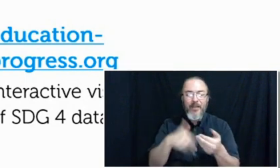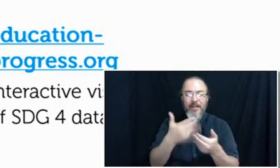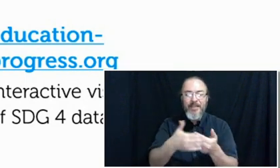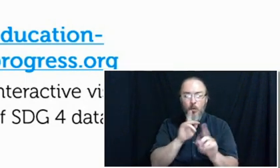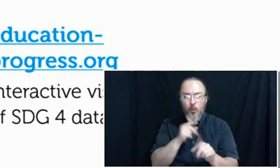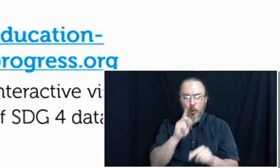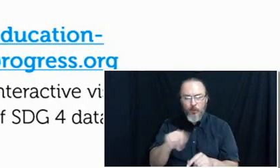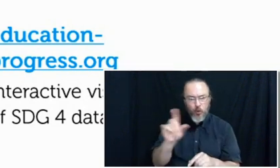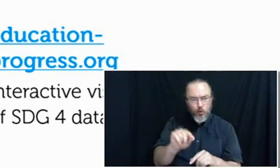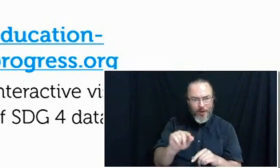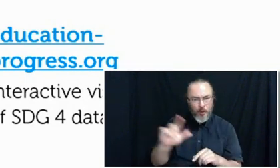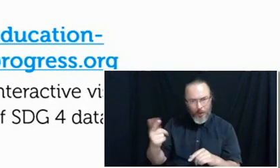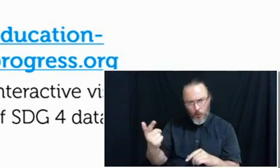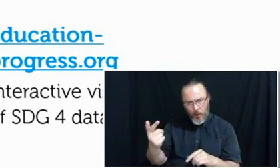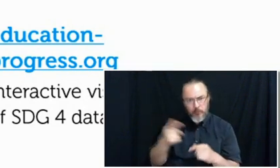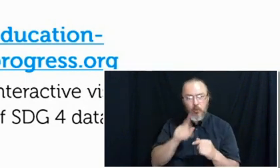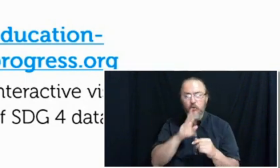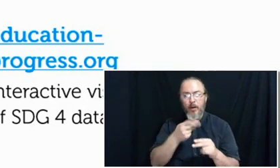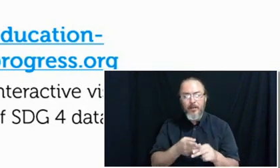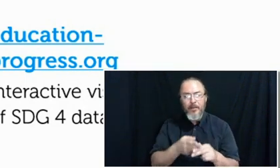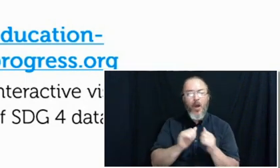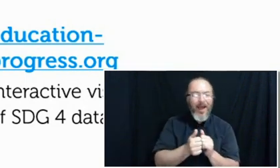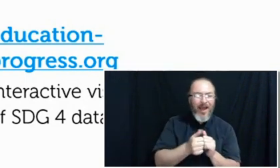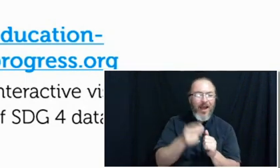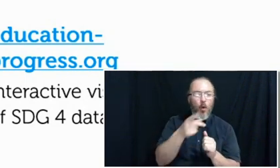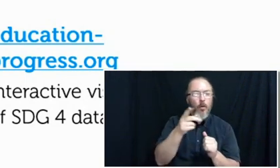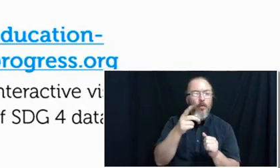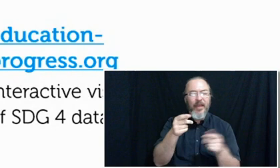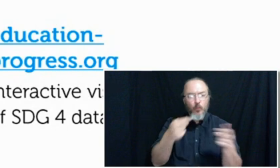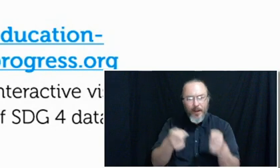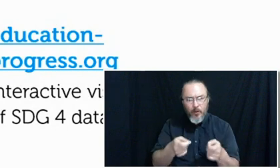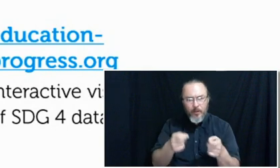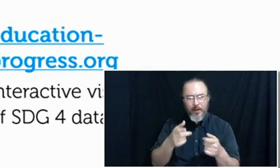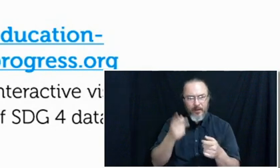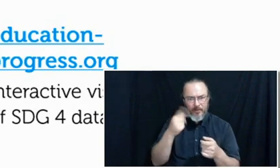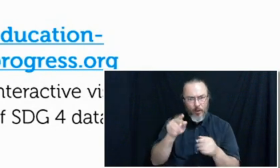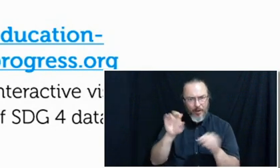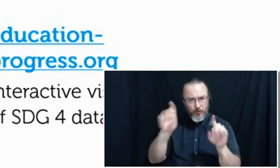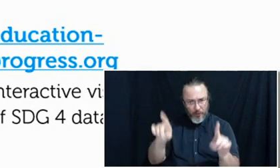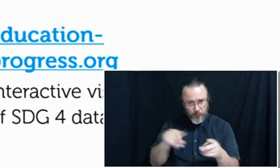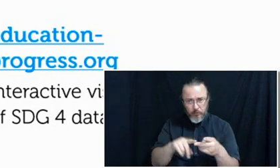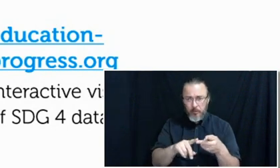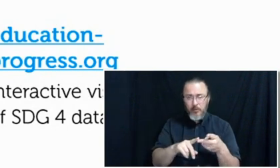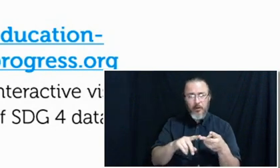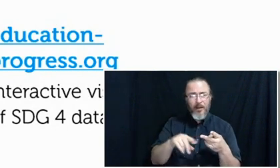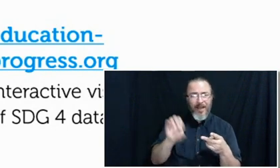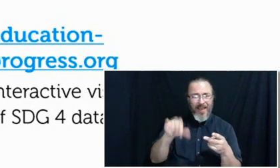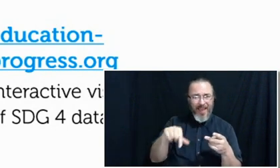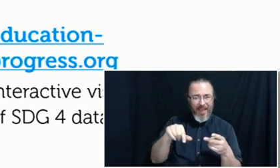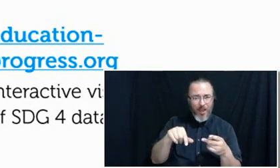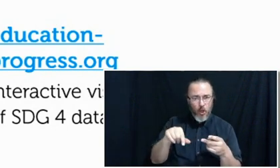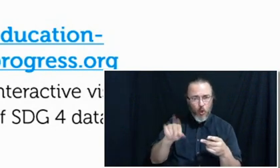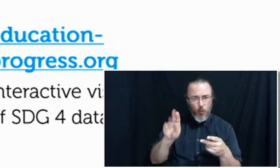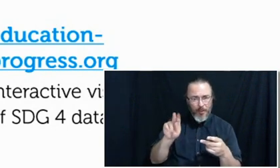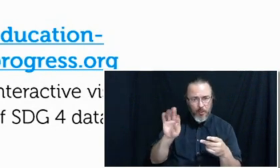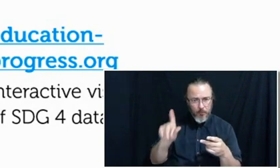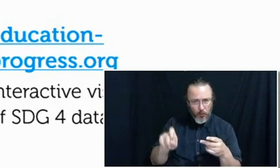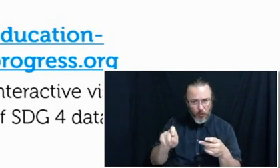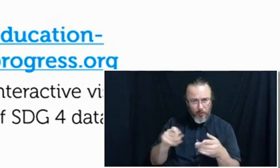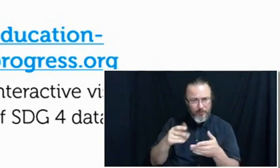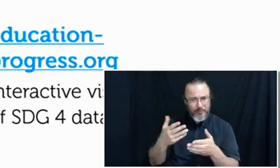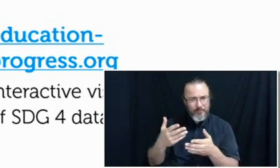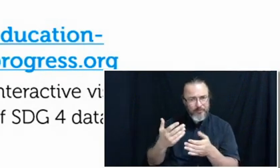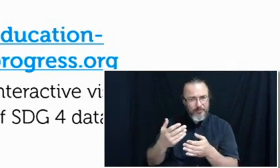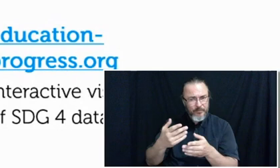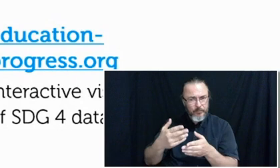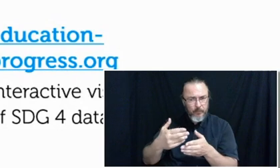rapport 2021 avec un accent mis sur la façon dont les pays encadrent les acteurs non étatiques dans l'éducation. Les profils sur le financement équitable vont également bientôt être